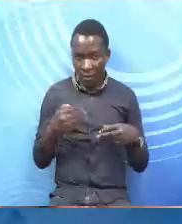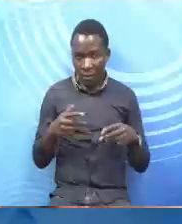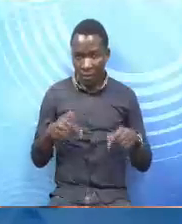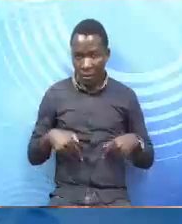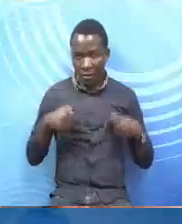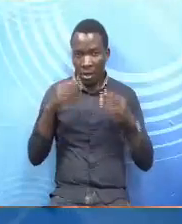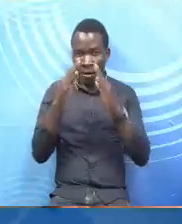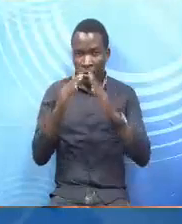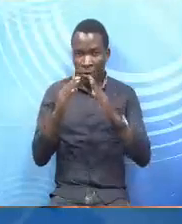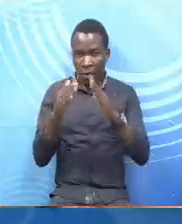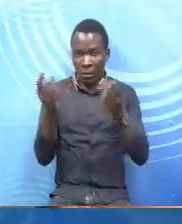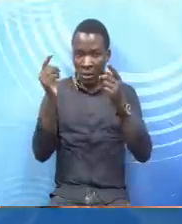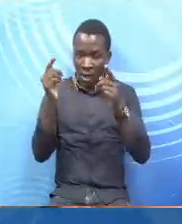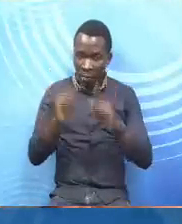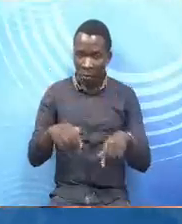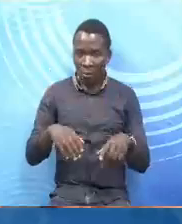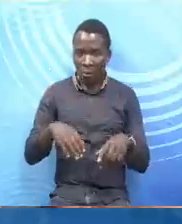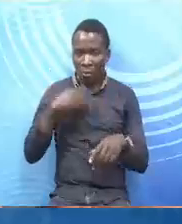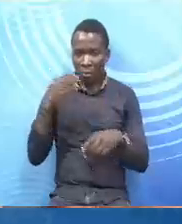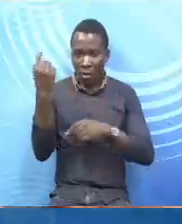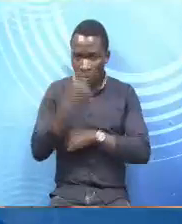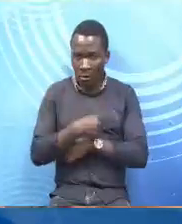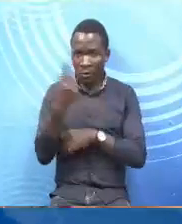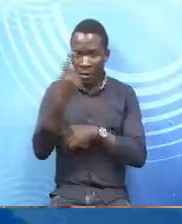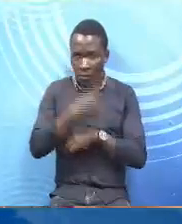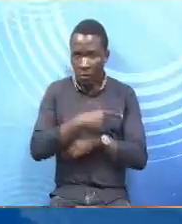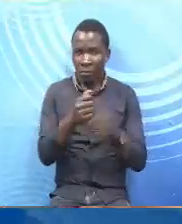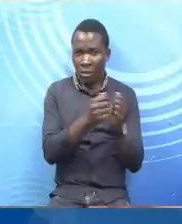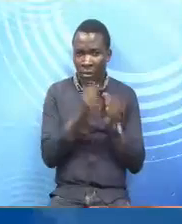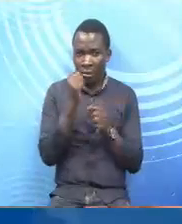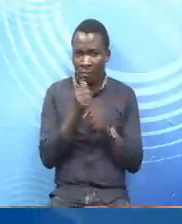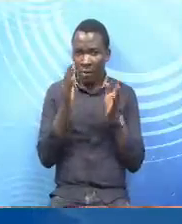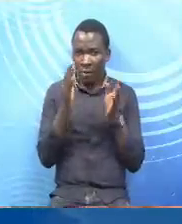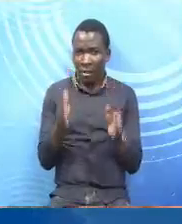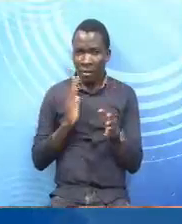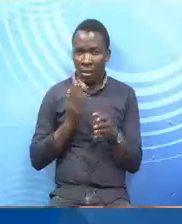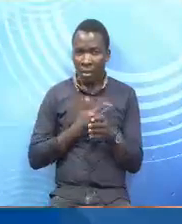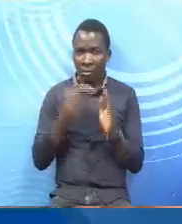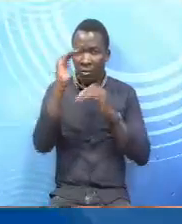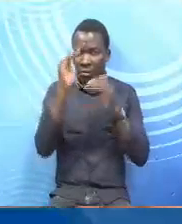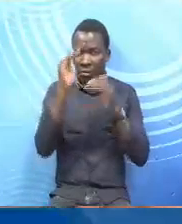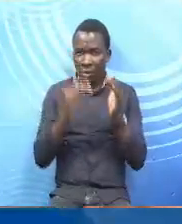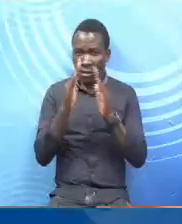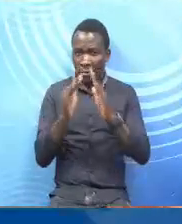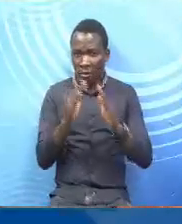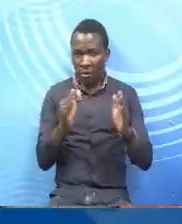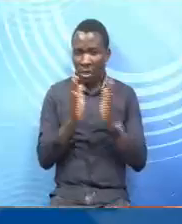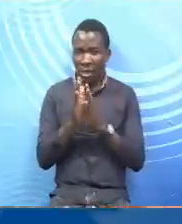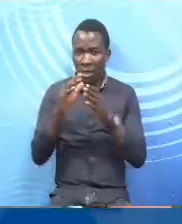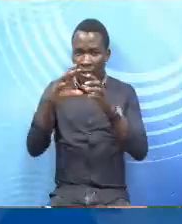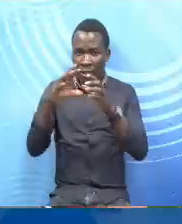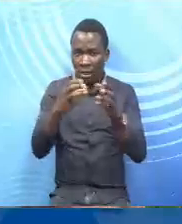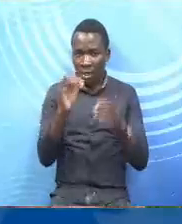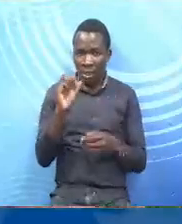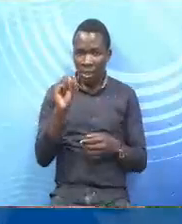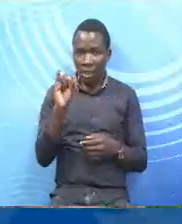uwo mudugudu akamugeraho buri munsi hamwe n'abakozi bacu ku rwego rw'umudugudu n'isibo bakamenya ngo wa muntu urwaye ameza ati